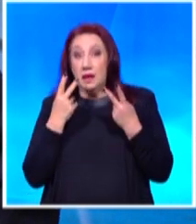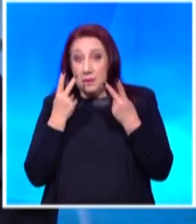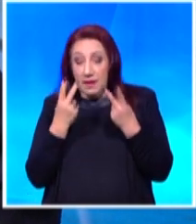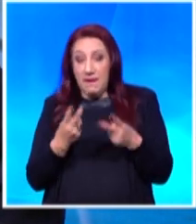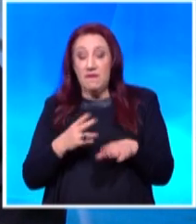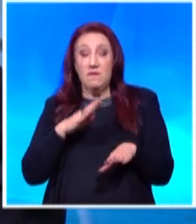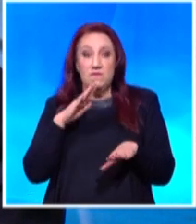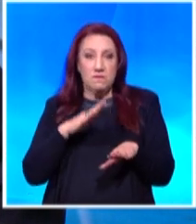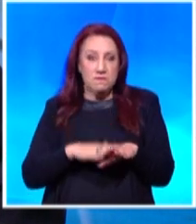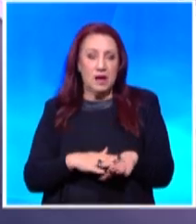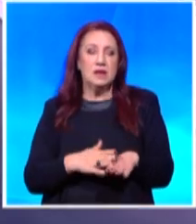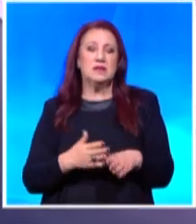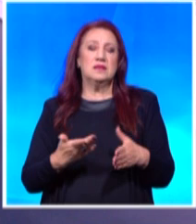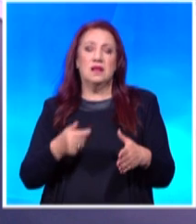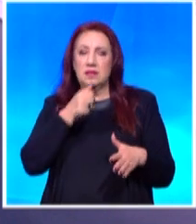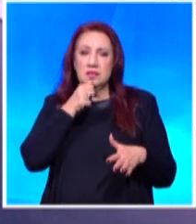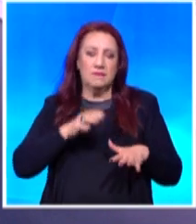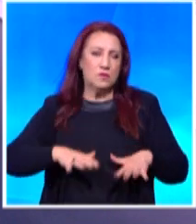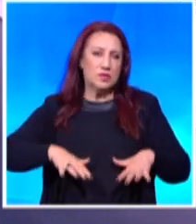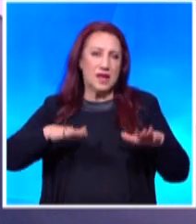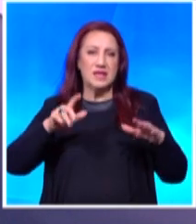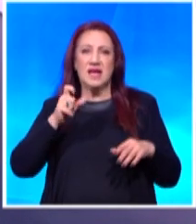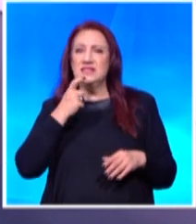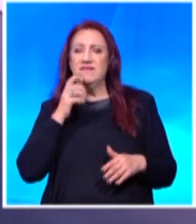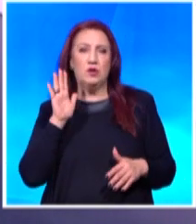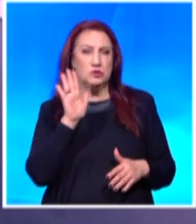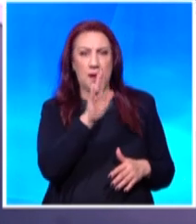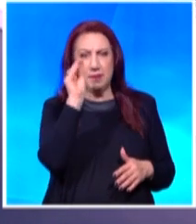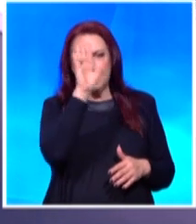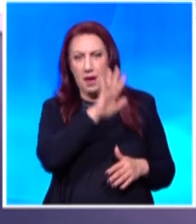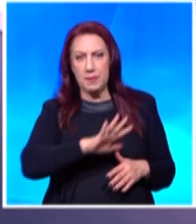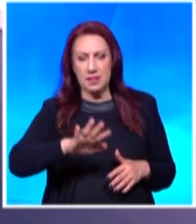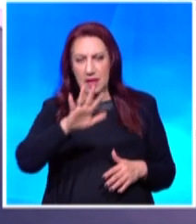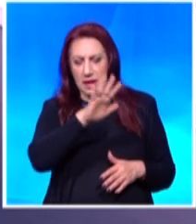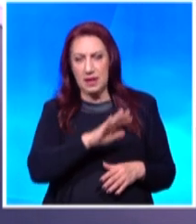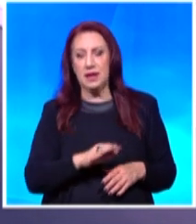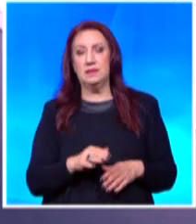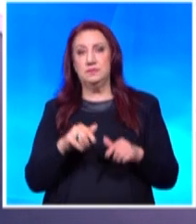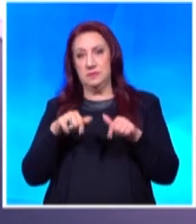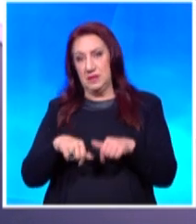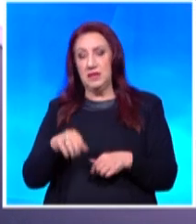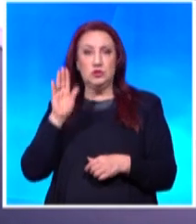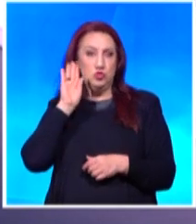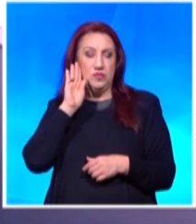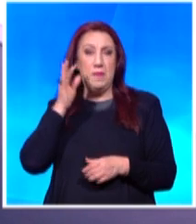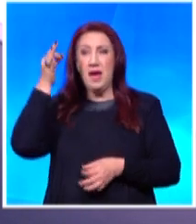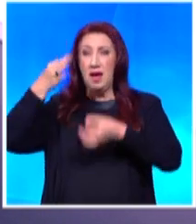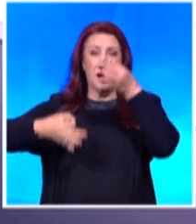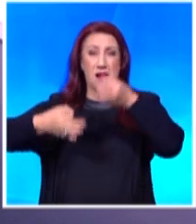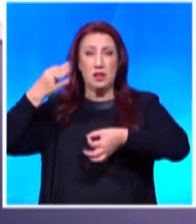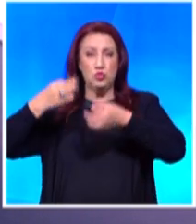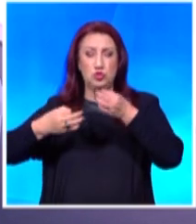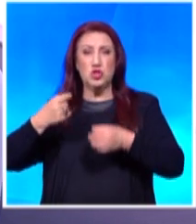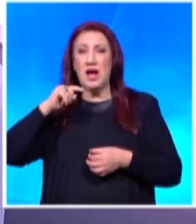в Северозападна България. Днес тази градушка в Сливен. Кога